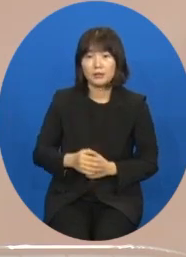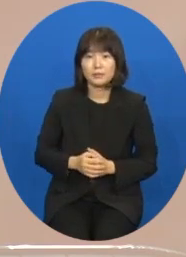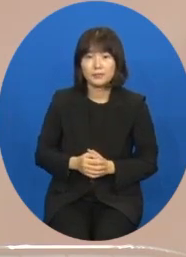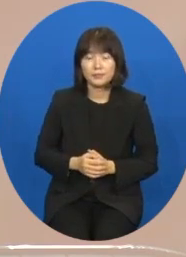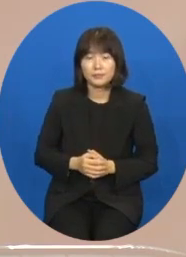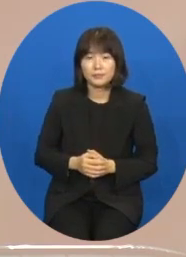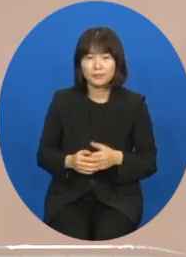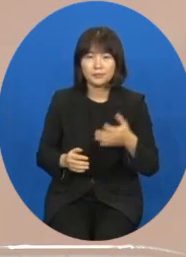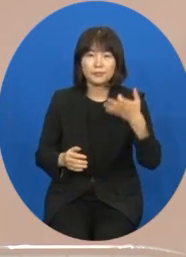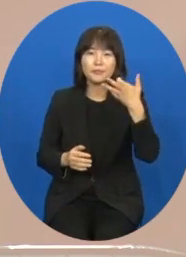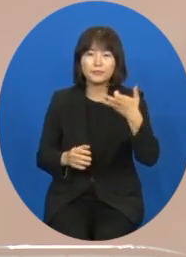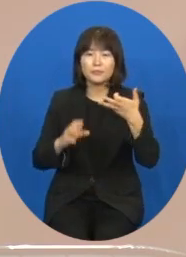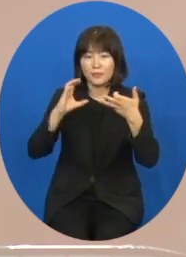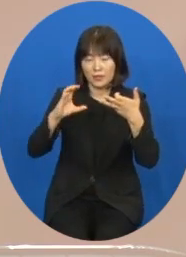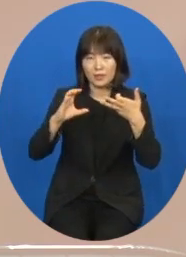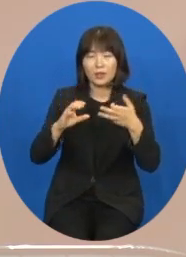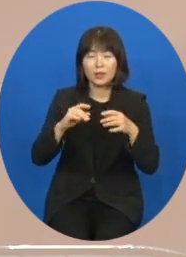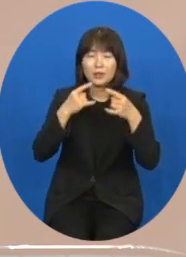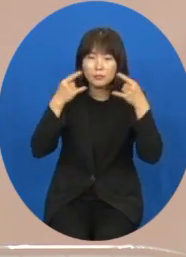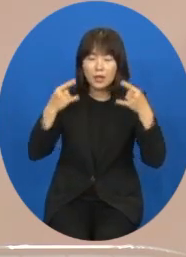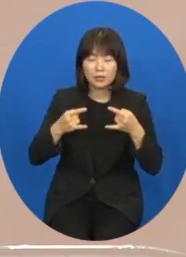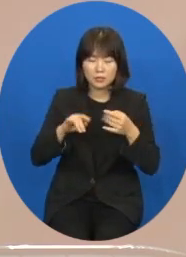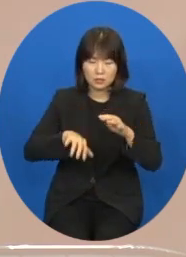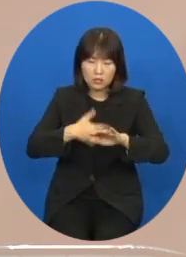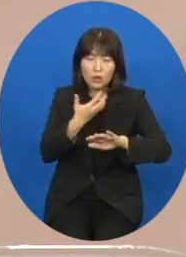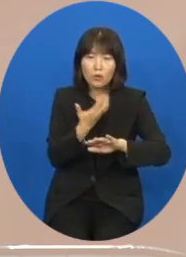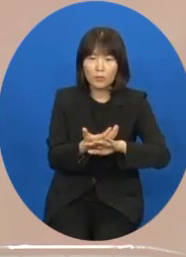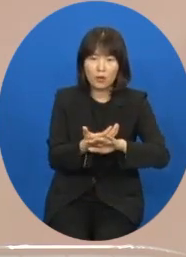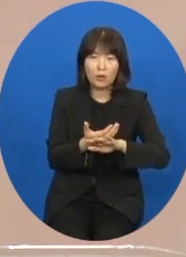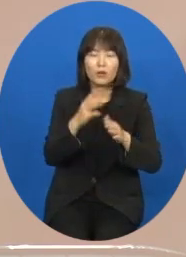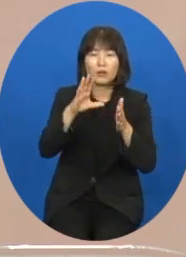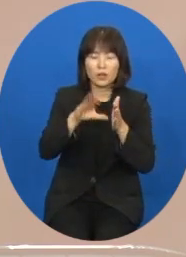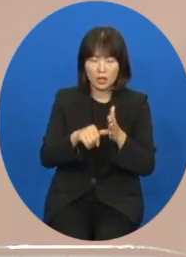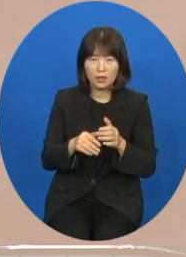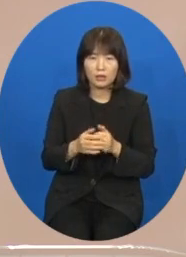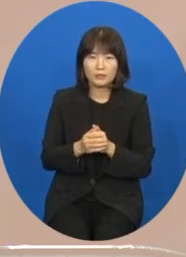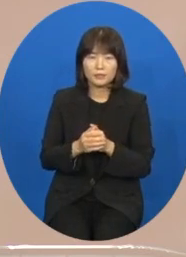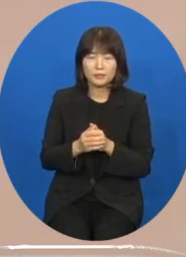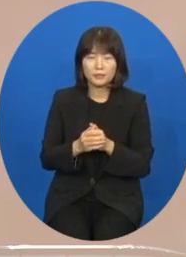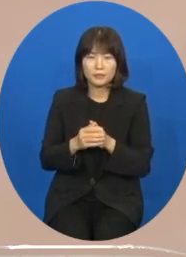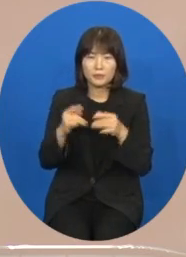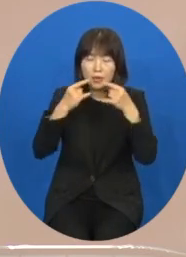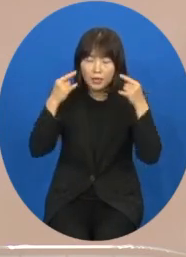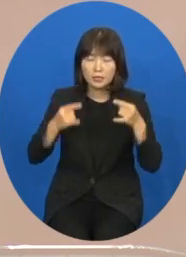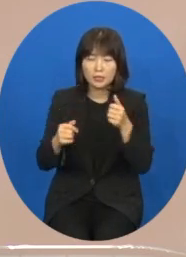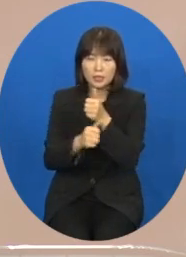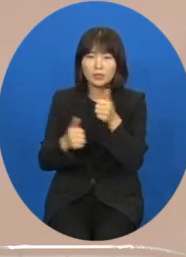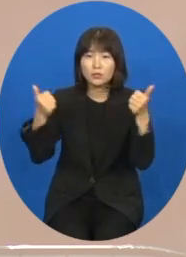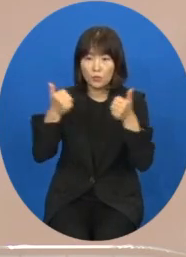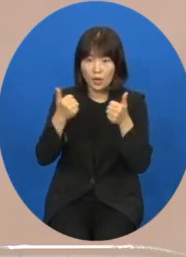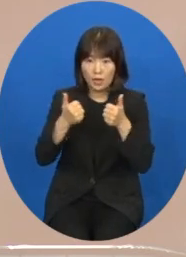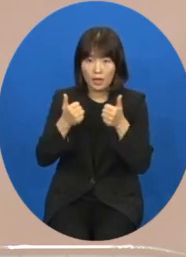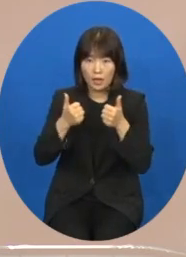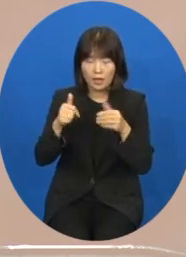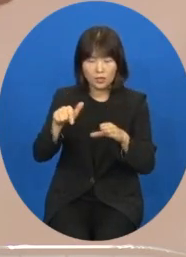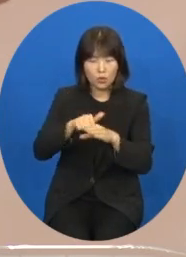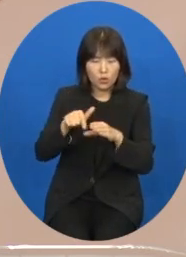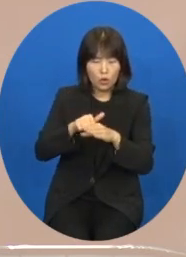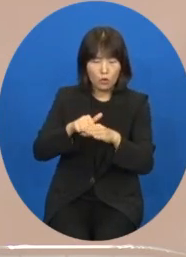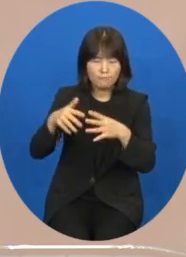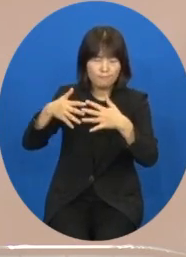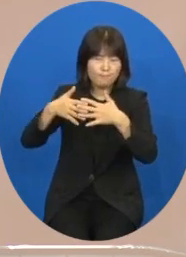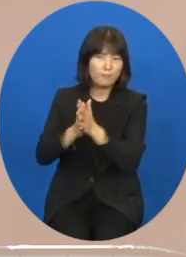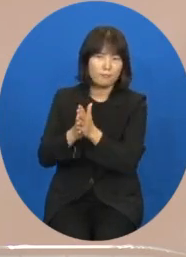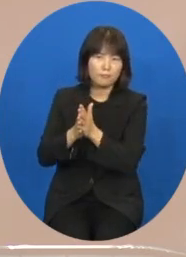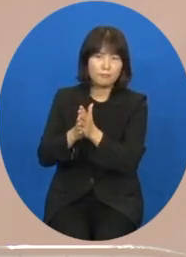거예요. 18세기에 프랑스 혁명이 진행되는 동안에 프랑스 의회가 개신교를 아주